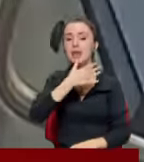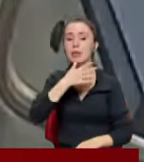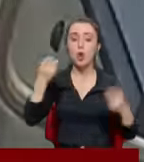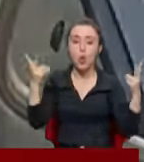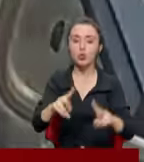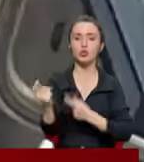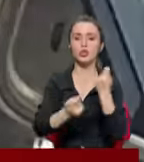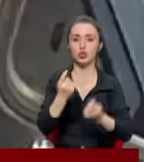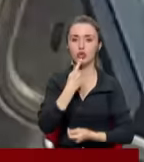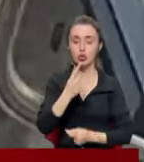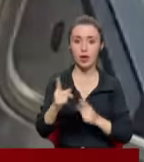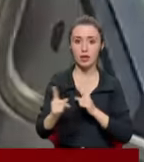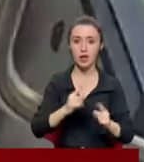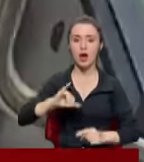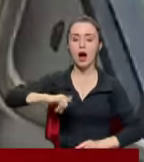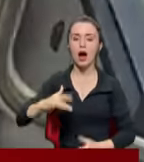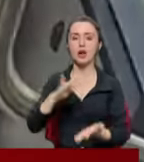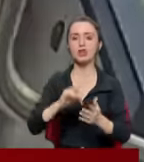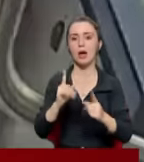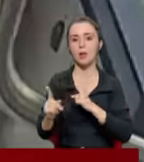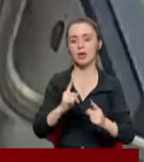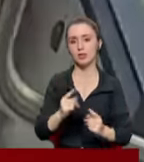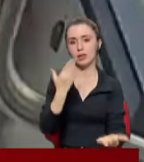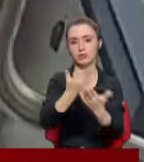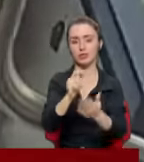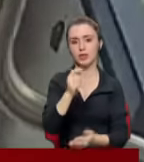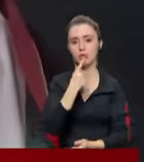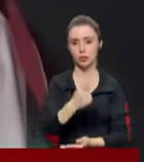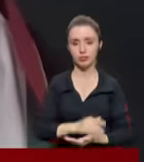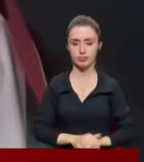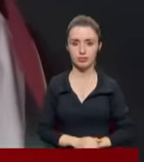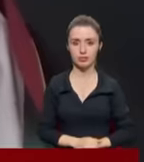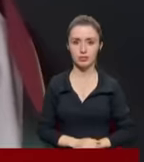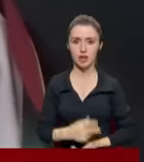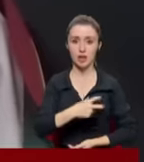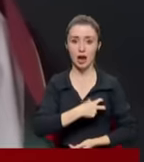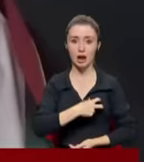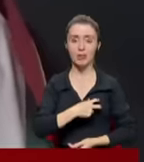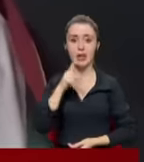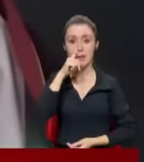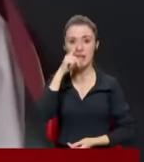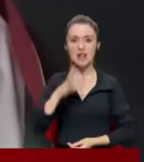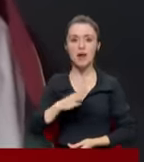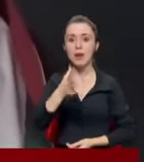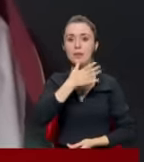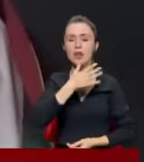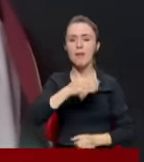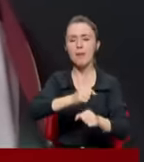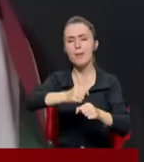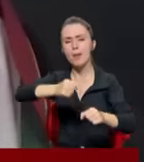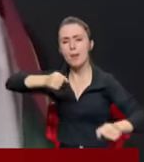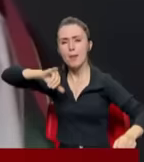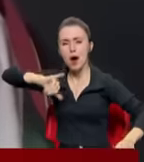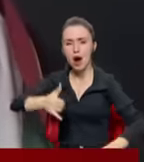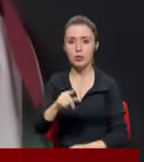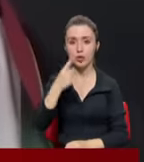teşebbüs olduğunu davayı Ağır Ceza Mahkemesine taşıyacaklarını söyledi kalbinde pil olduğunu bilmesine rağmen öldüresiye darp etmesi